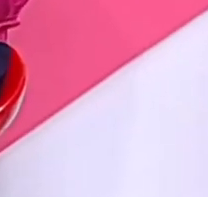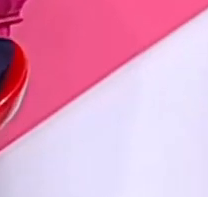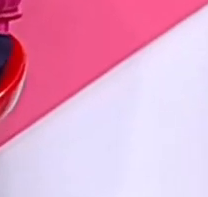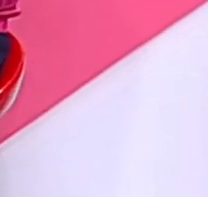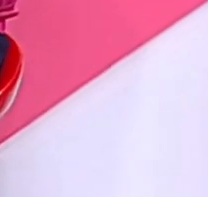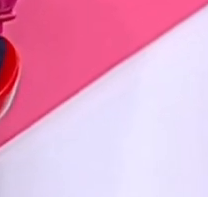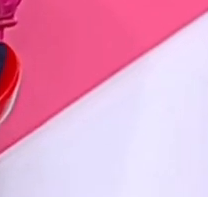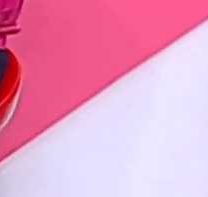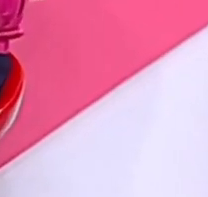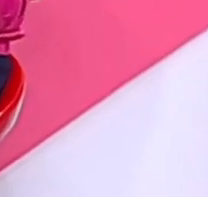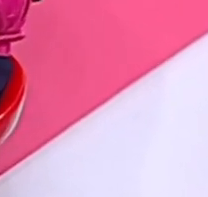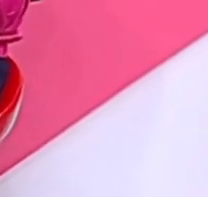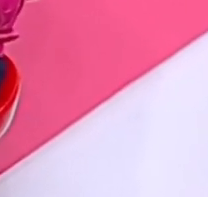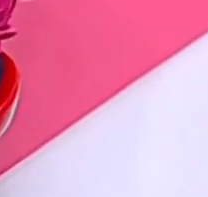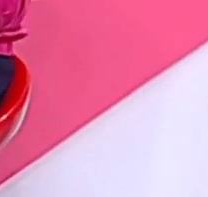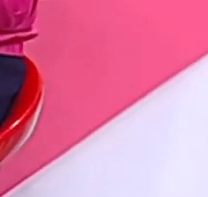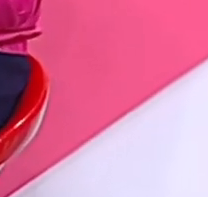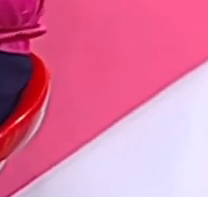enggak mau